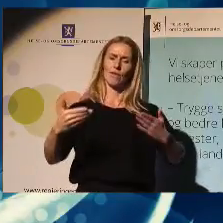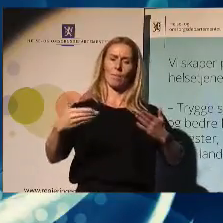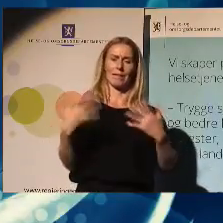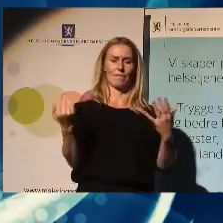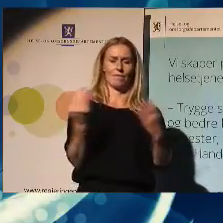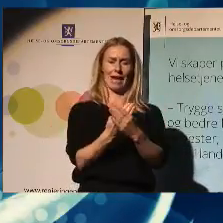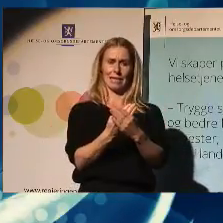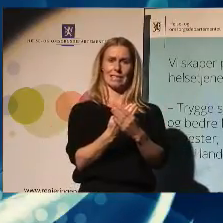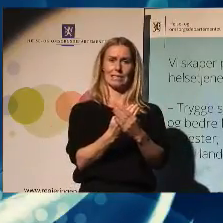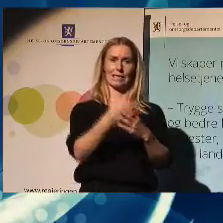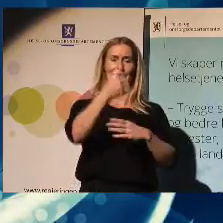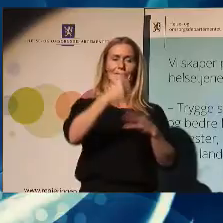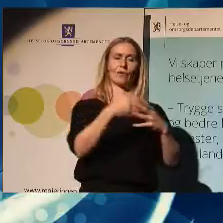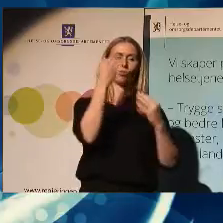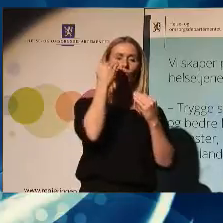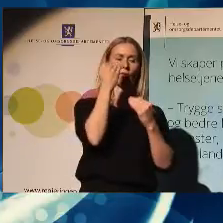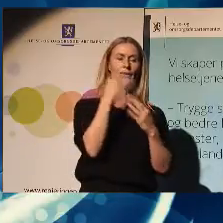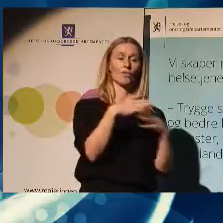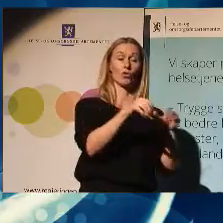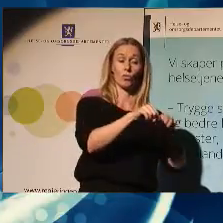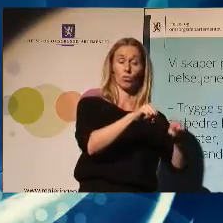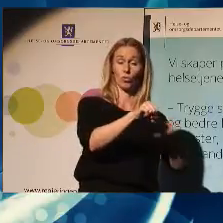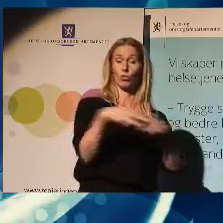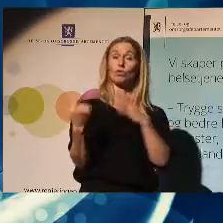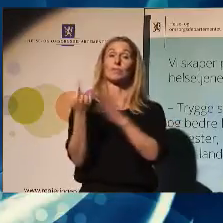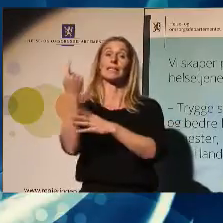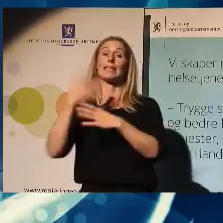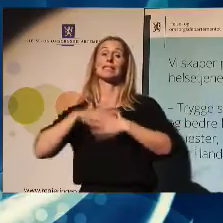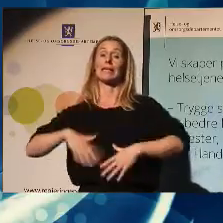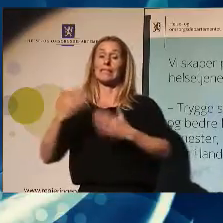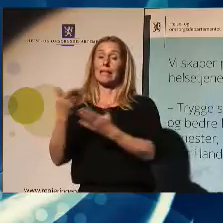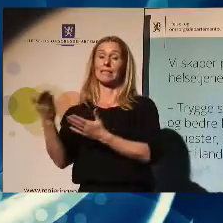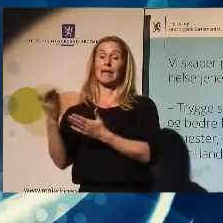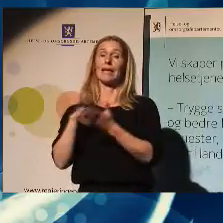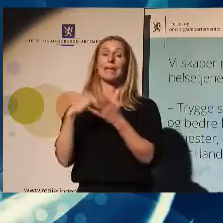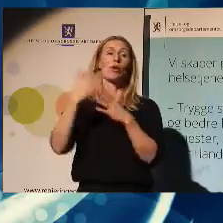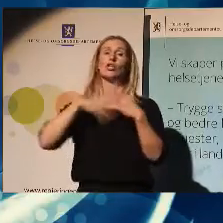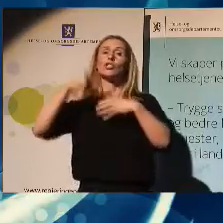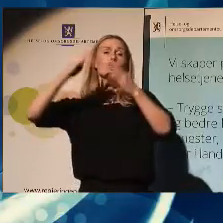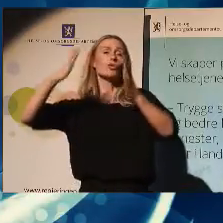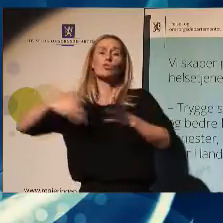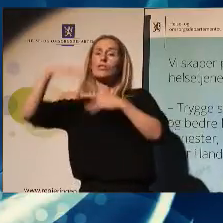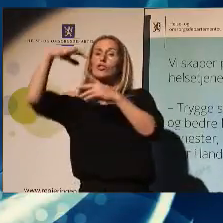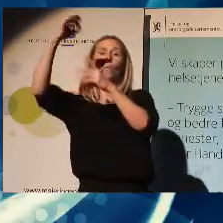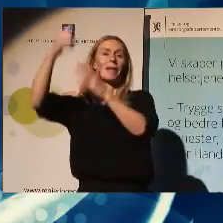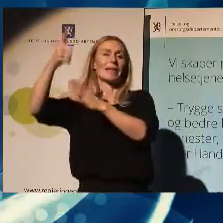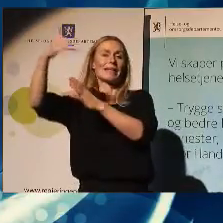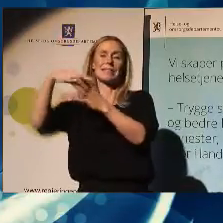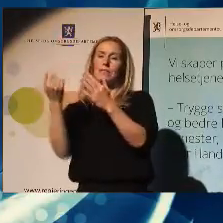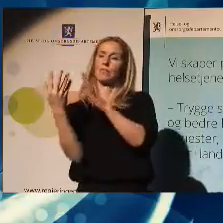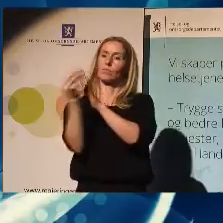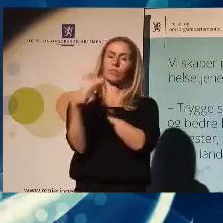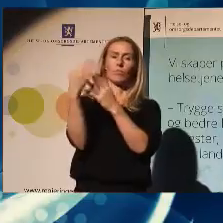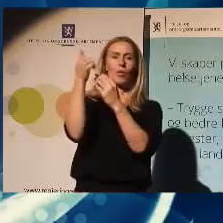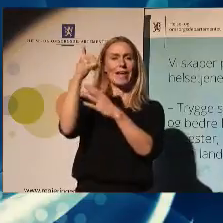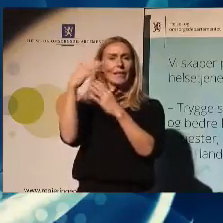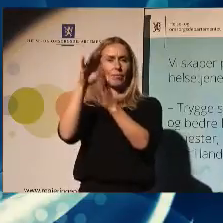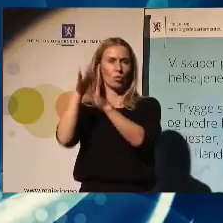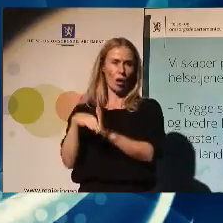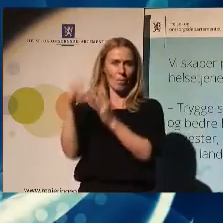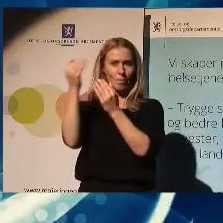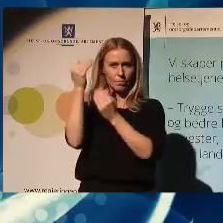og spesialisthelsetjenesten. Sånn at ikke det bare sykehusets ledere som går på topplederprogram. For det nettverket som skapes der, det må vi klare å få til